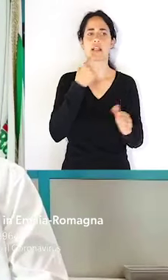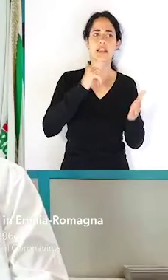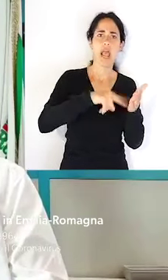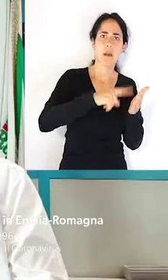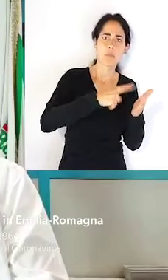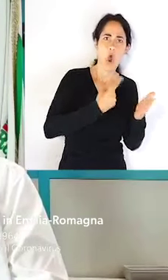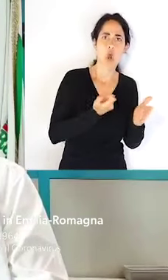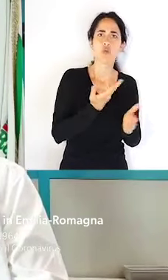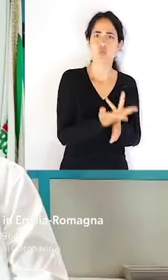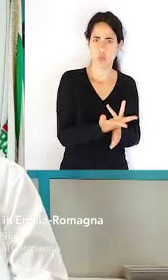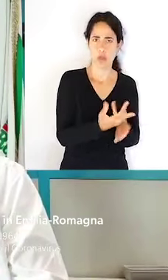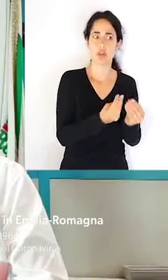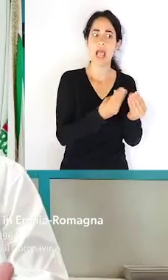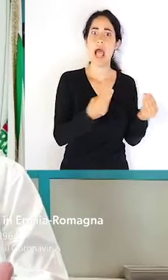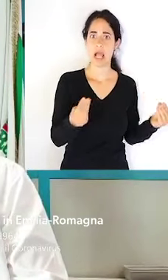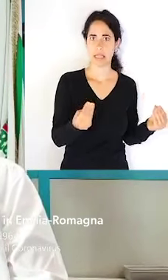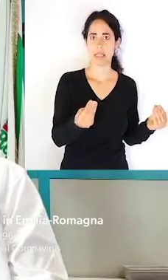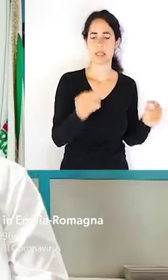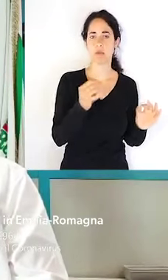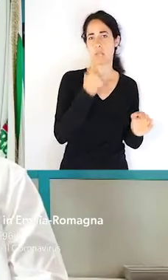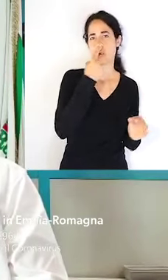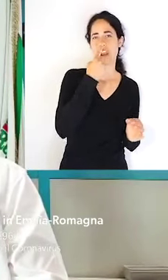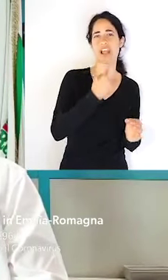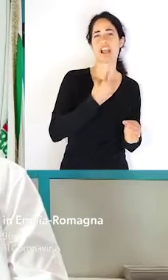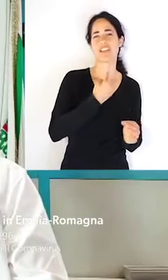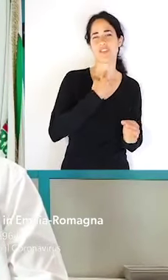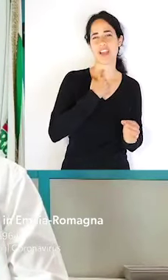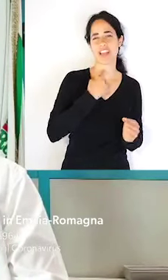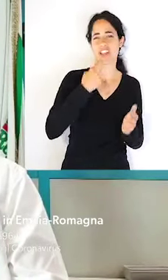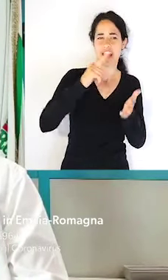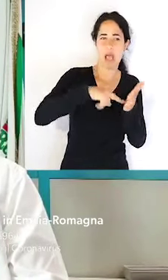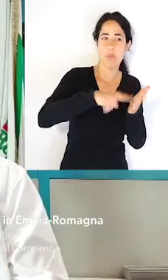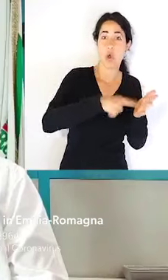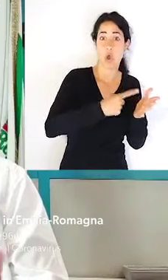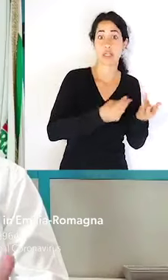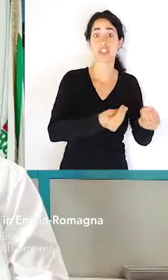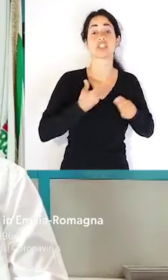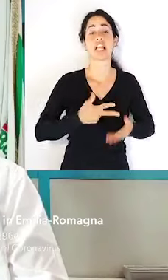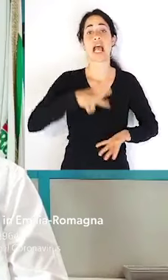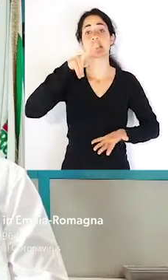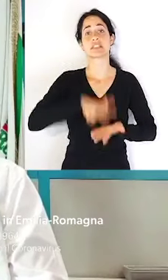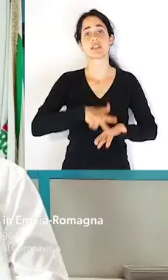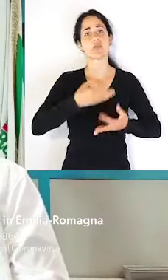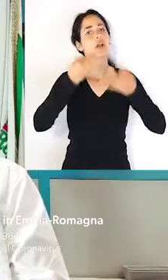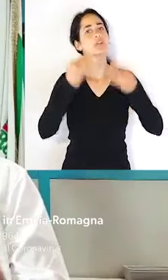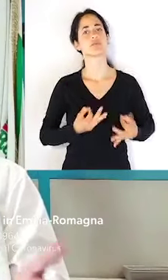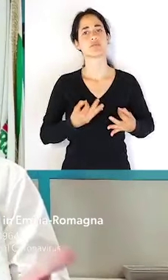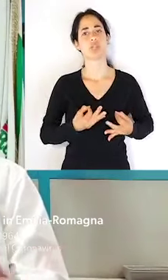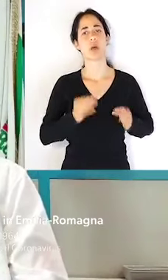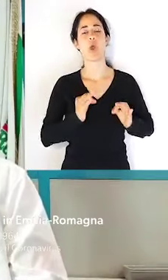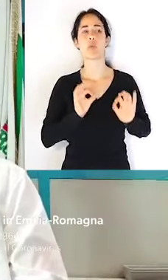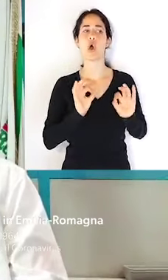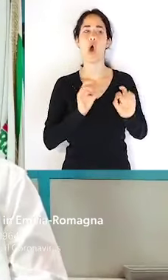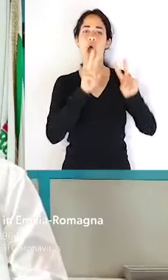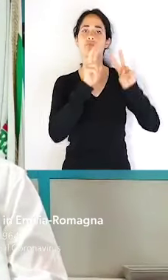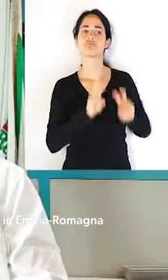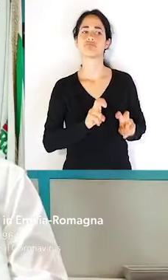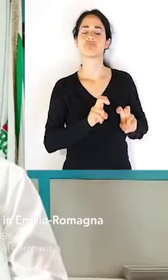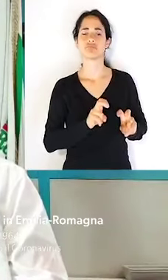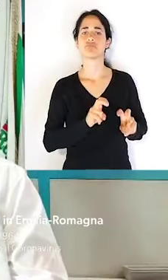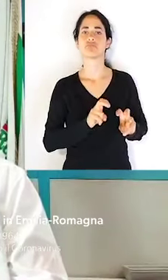termini di tamponi nasofaringei, che sono gli unici che possono dare la sicurezza o comunque la diagnosi